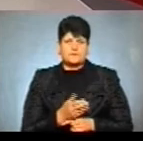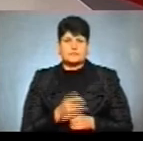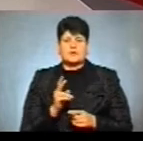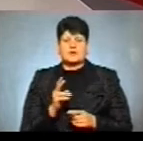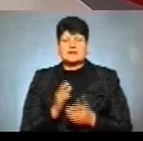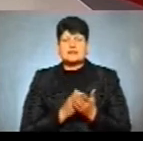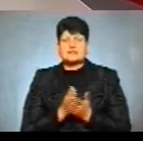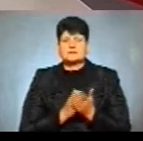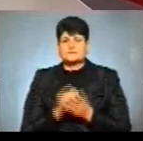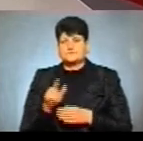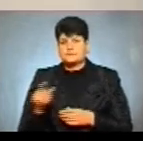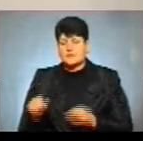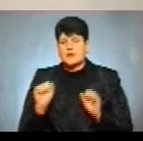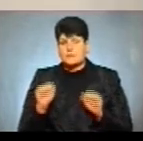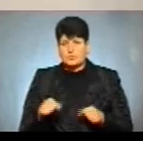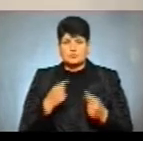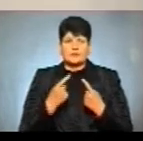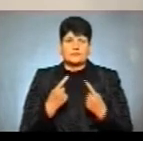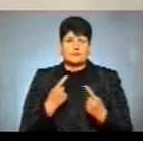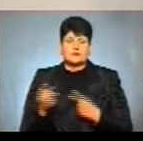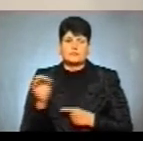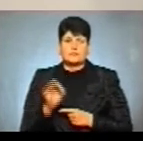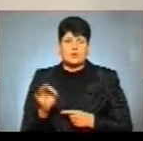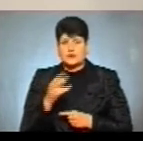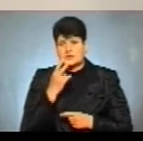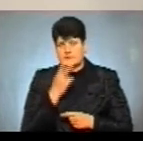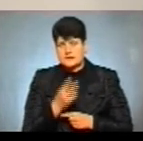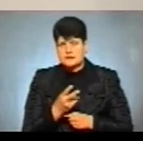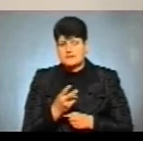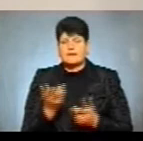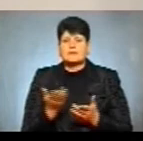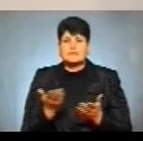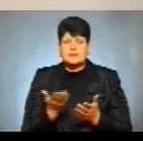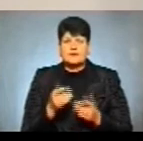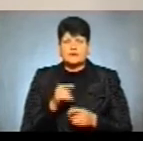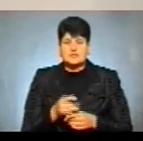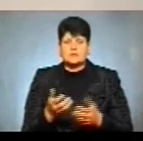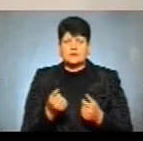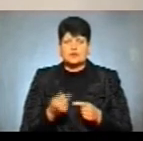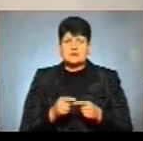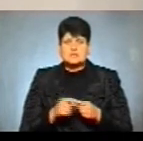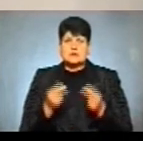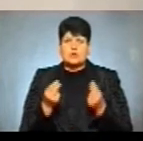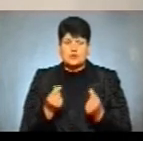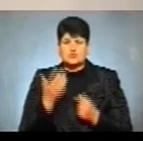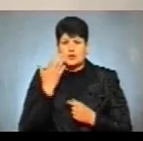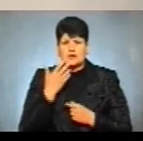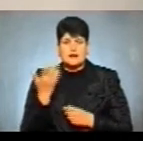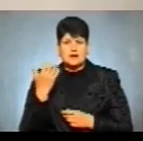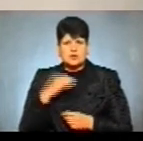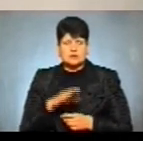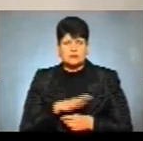наших топ-чиновників, і ми можемо свідчити і дивитися, а де ж вони беруть ці кошти? Коли раніше, коли були